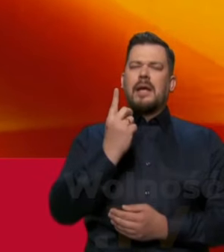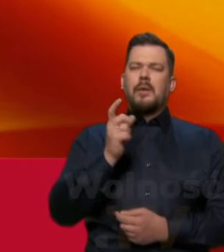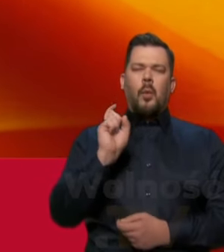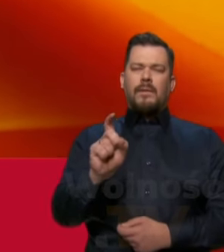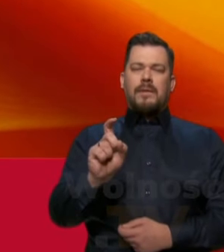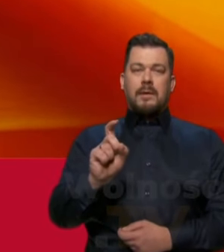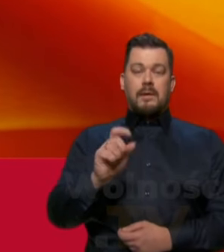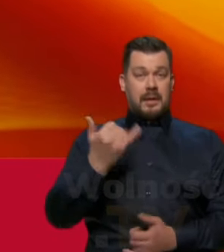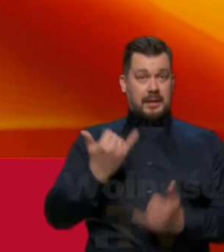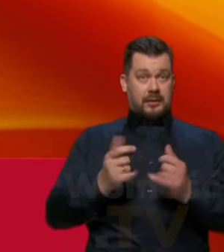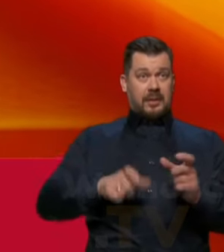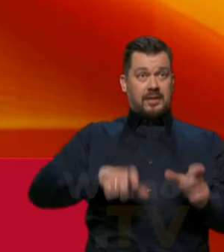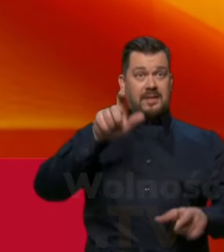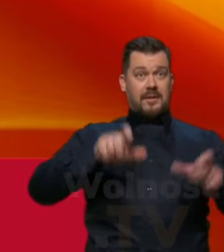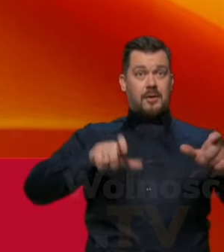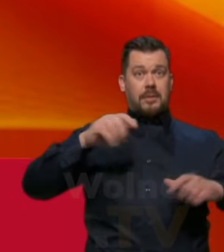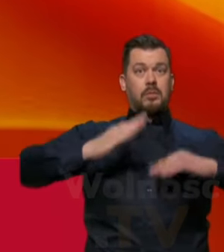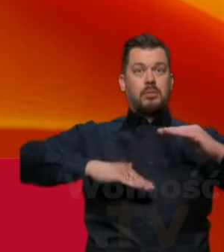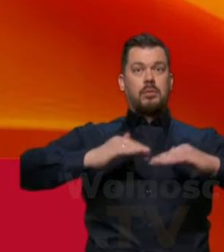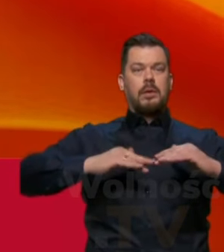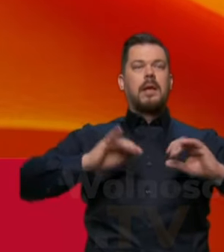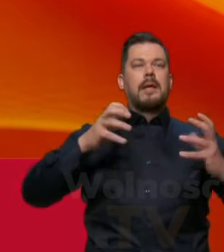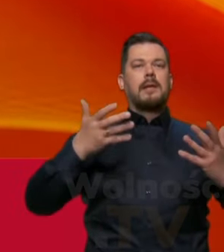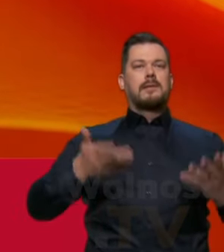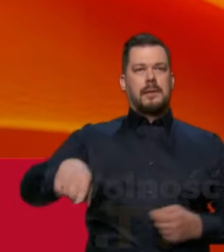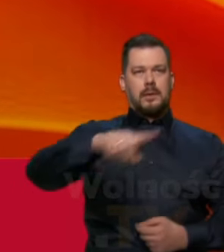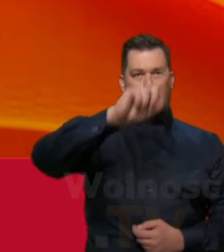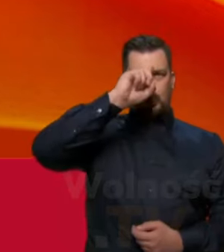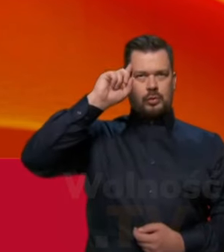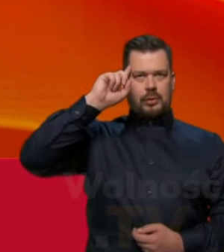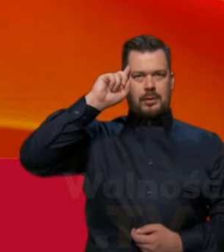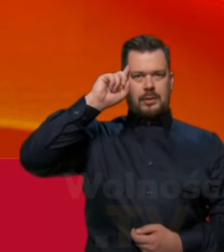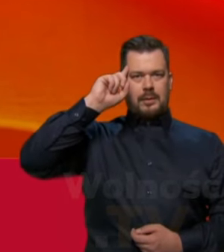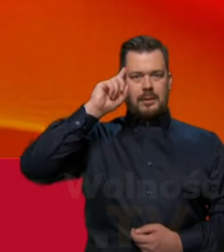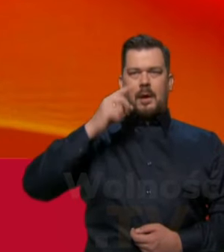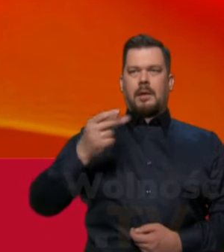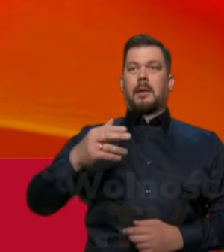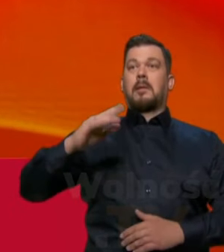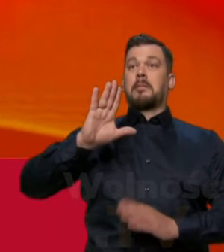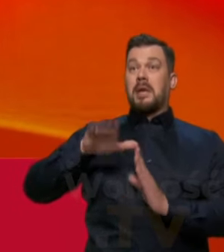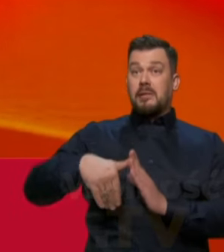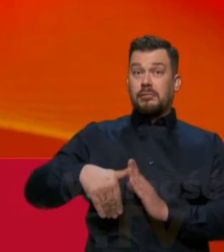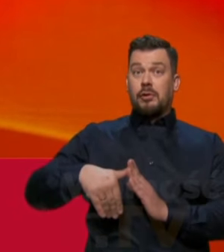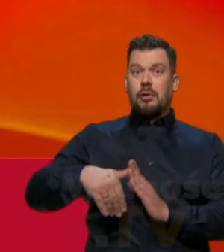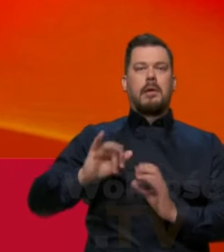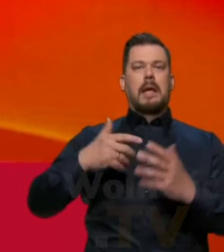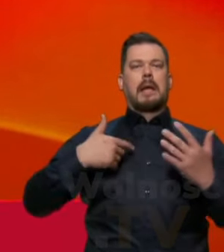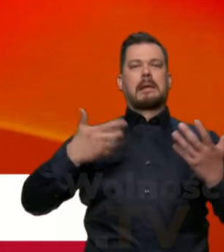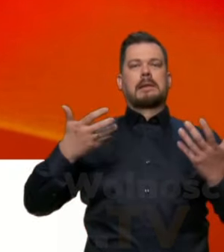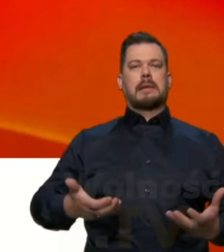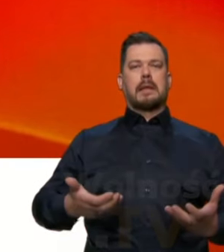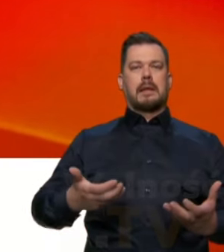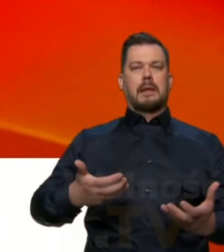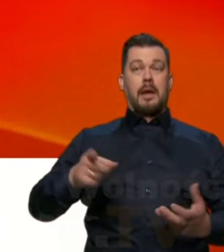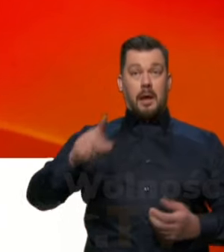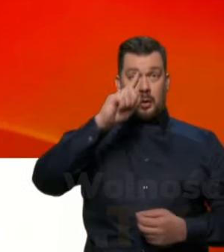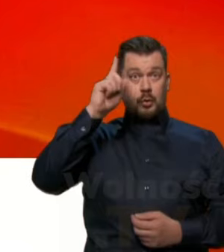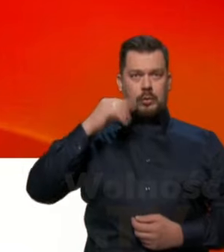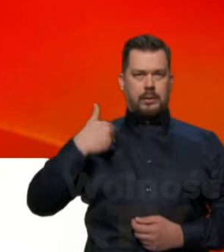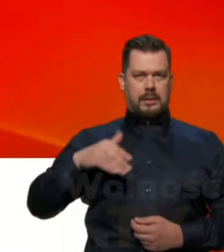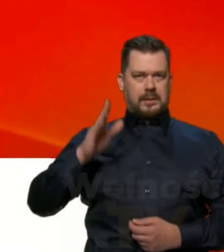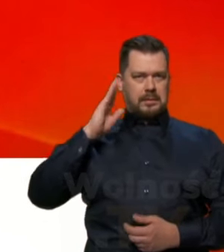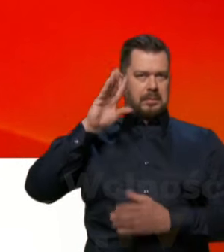Jeżeli deweloper buduje mieszkania, to buduje takie, jakie chcą ludzie. A jeżeli miasto buduje mieszkania, to buduje takie, ono chce i ludzie potem muszą w tym